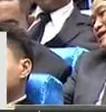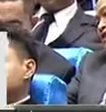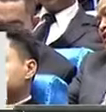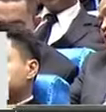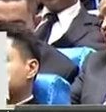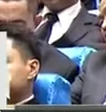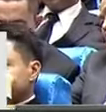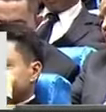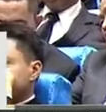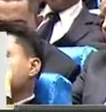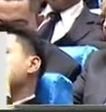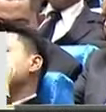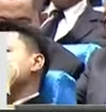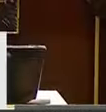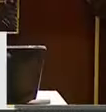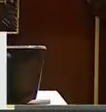์พลเอกประยุทธ์จันทร์โอชาครับ